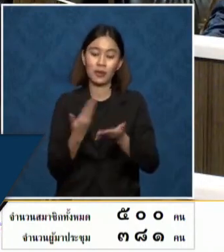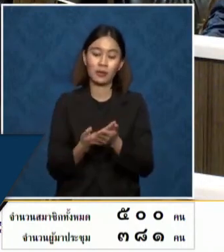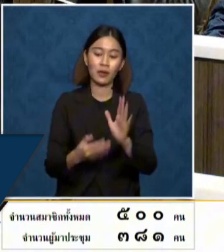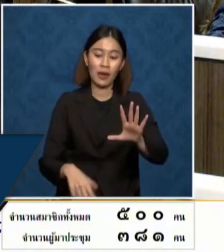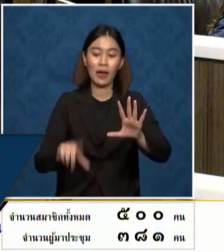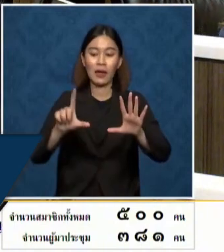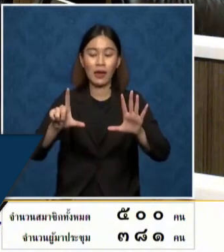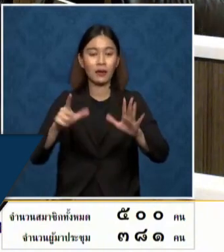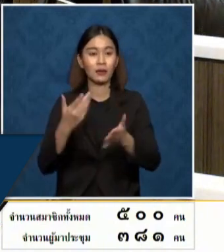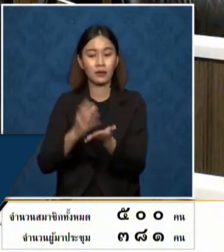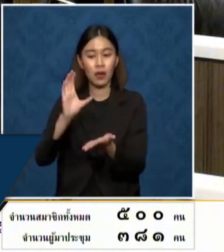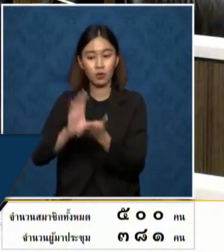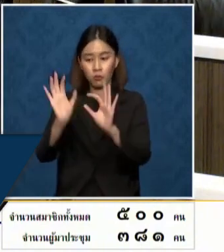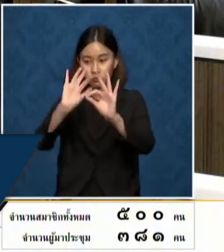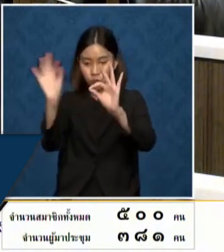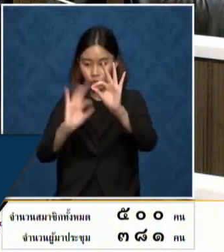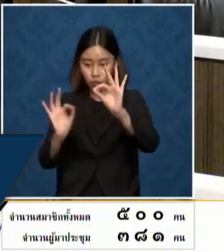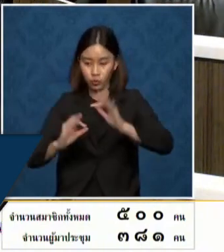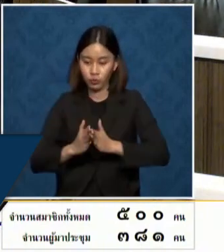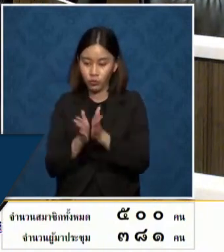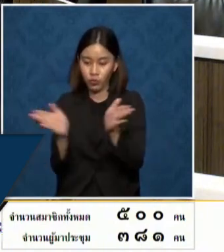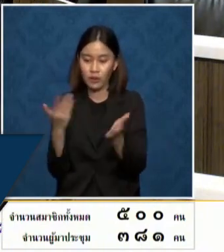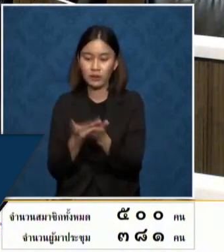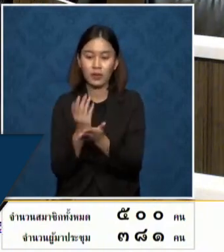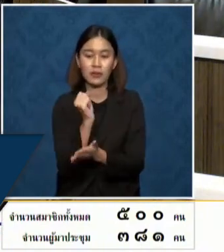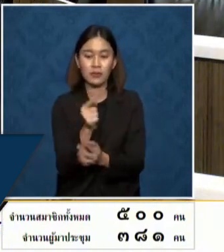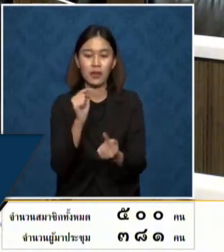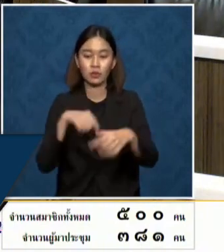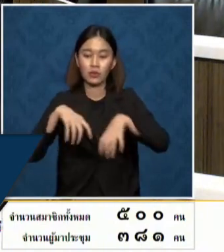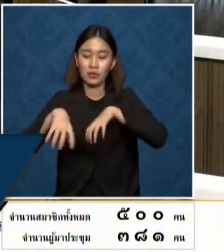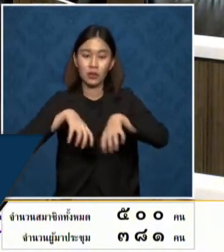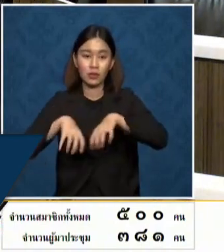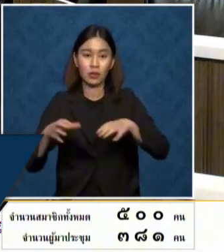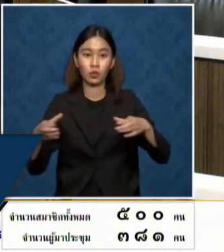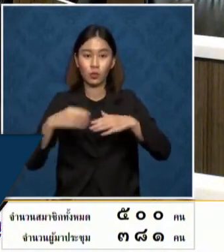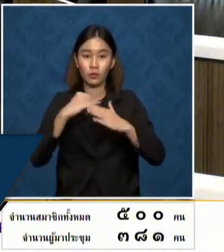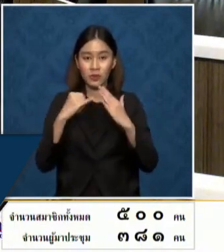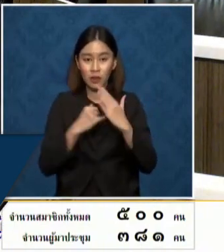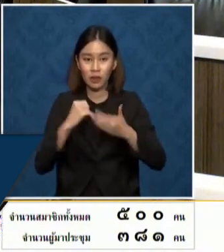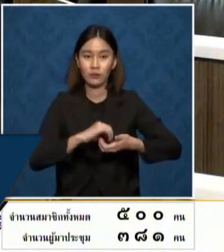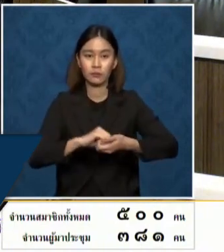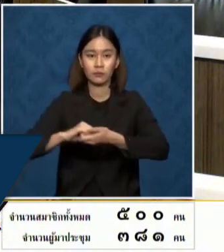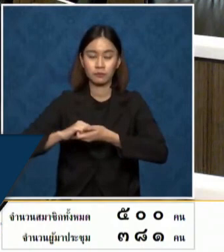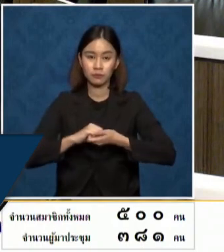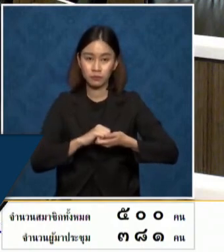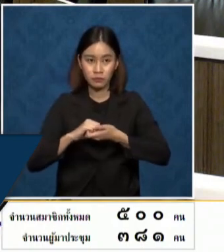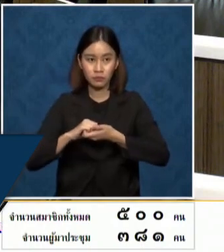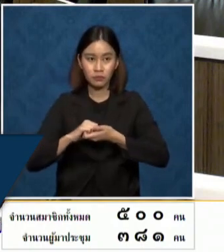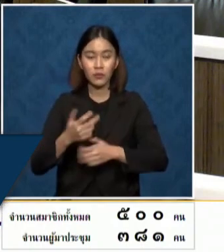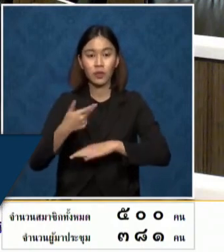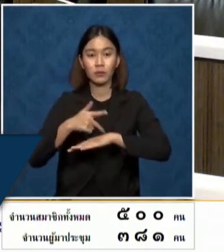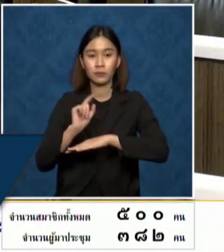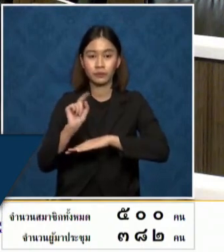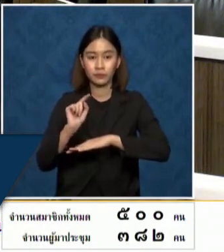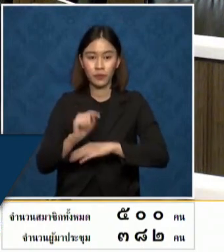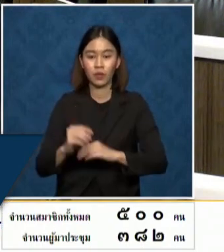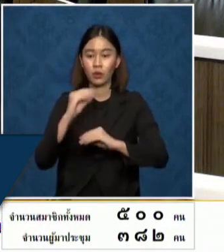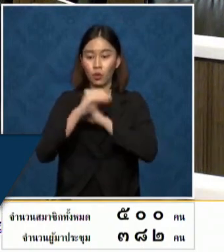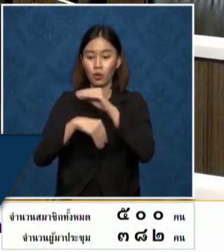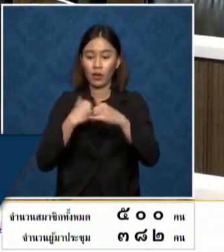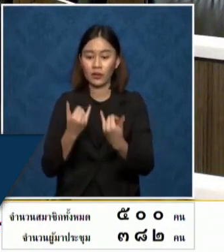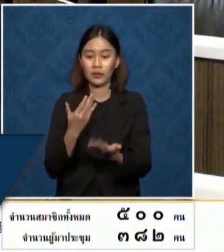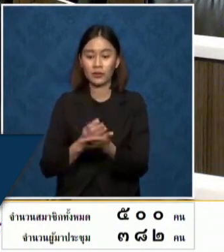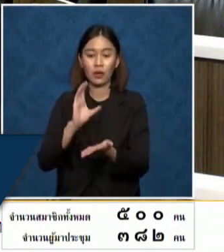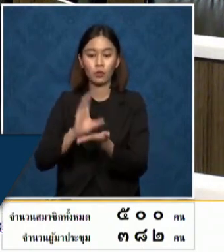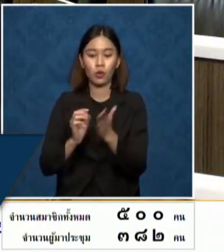บาทคืองบที่เขียนกว้างๆว่าค่าใช้จ่ายเพื่อการบริหารงานกลุ่มจังหวัดแบบบูรณาการท่าประธานครับโครงการนี้ตั้ง